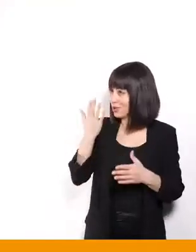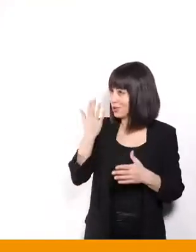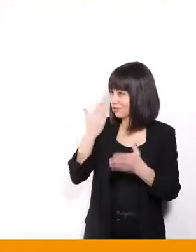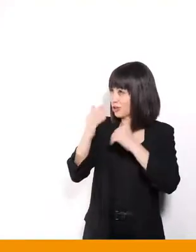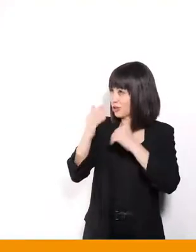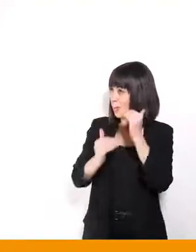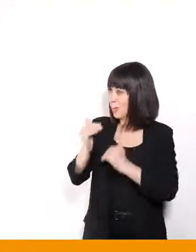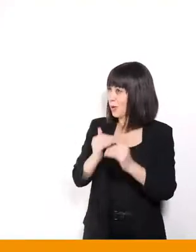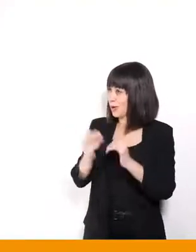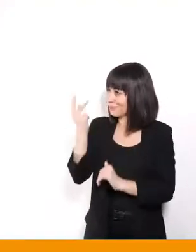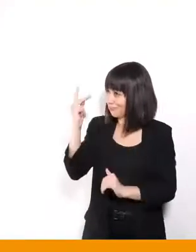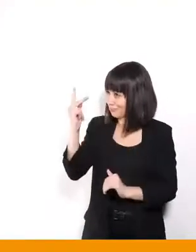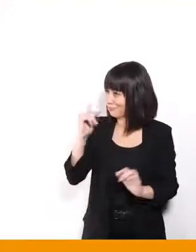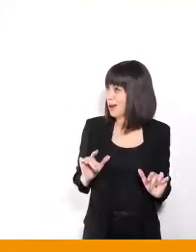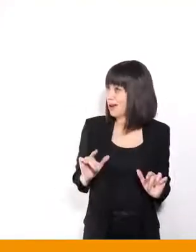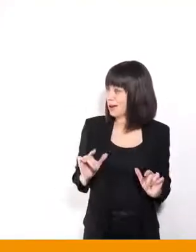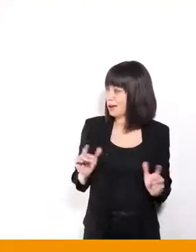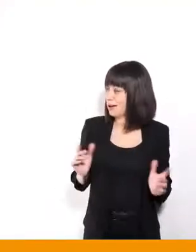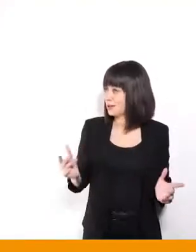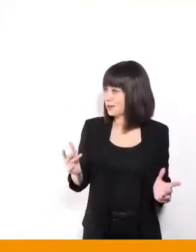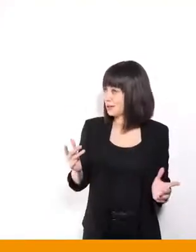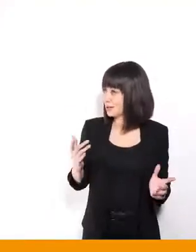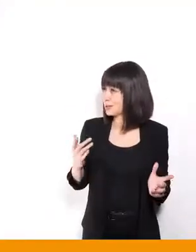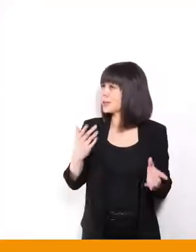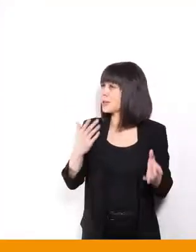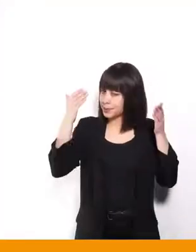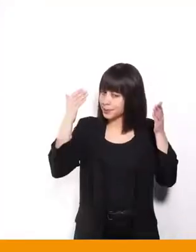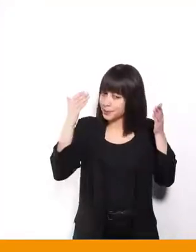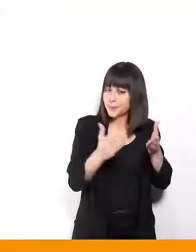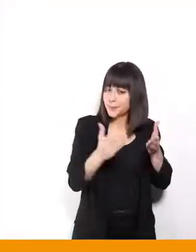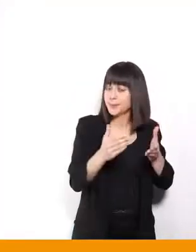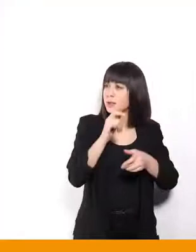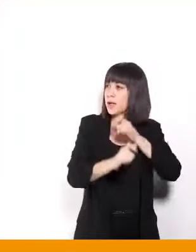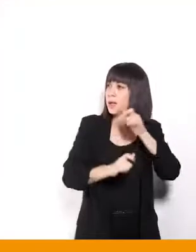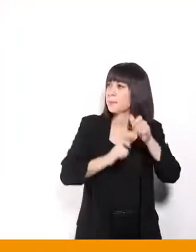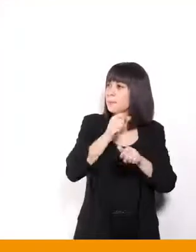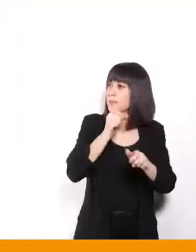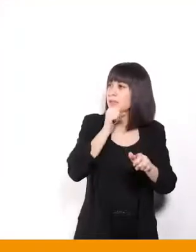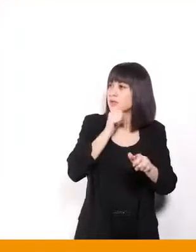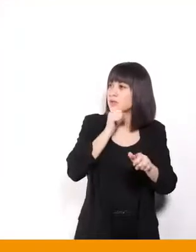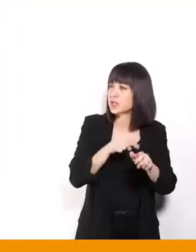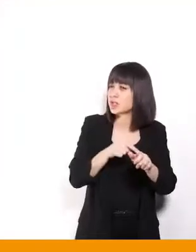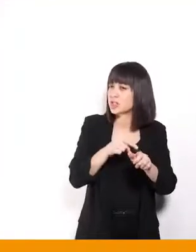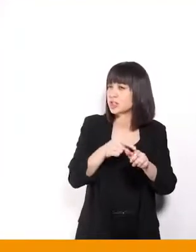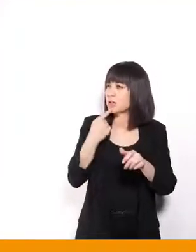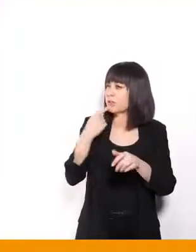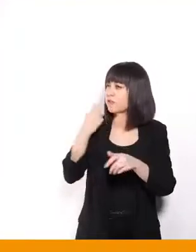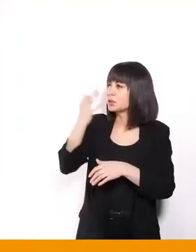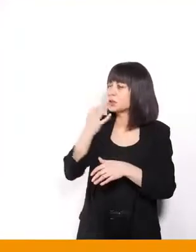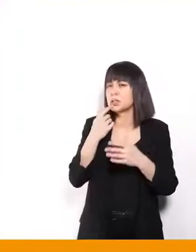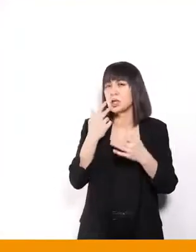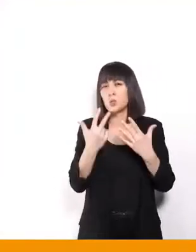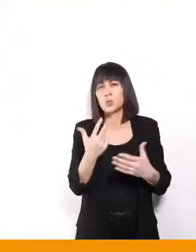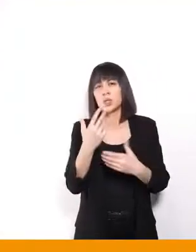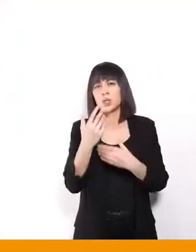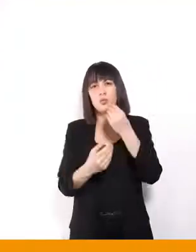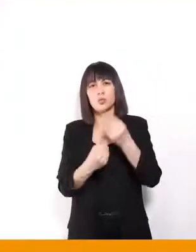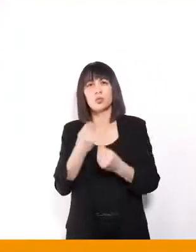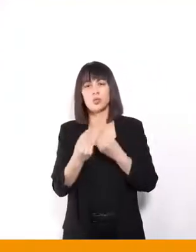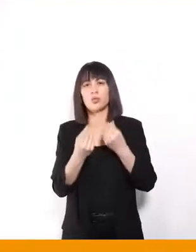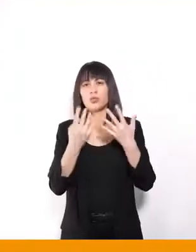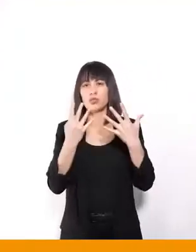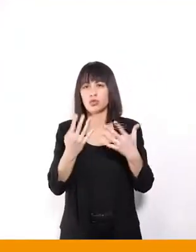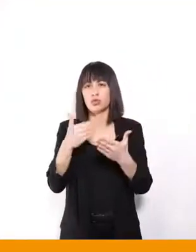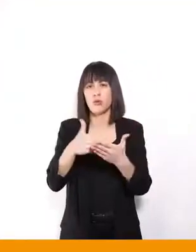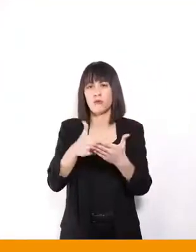beaucoup axé sur les personnes âgées. Enfin, vous donnez un chiffrage de 8 à 9 milliards sur les besoins